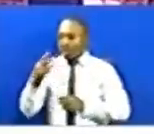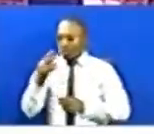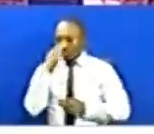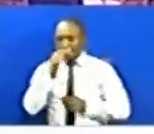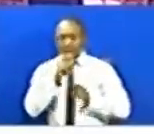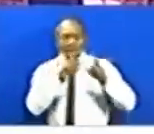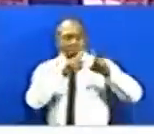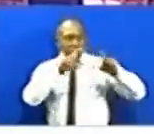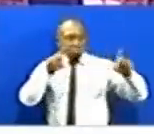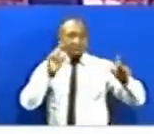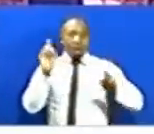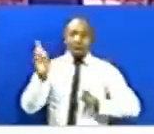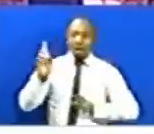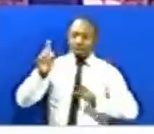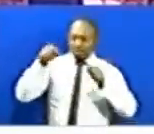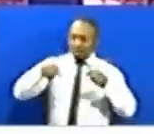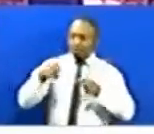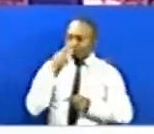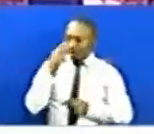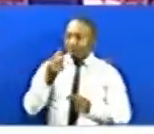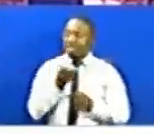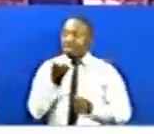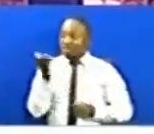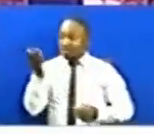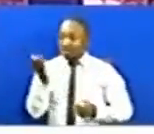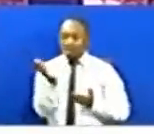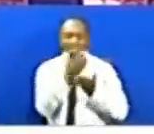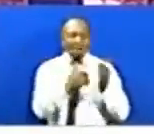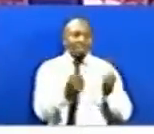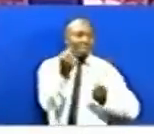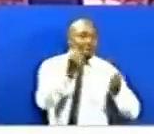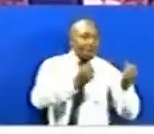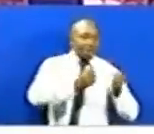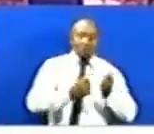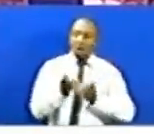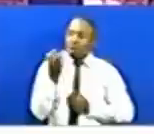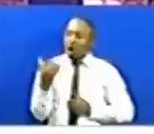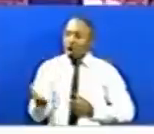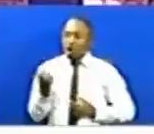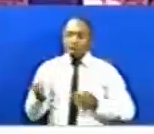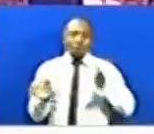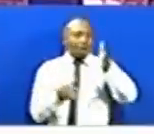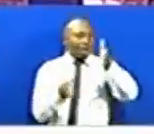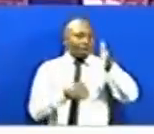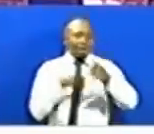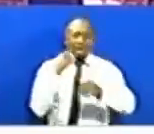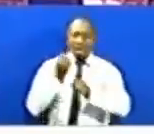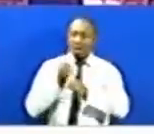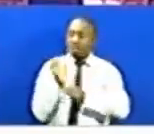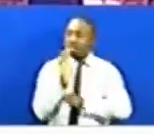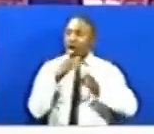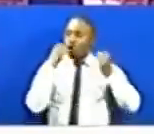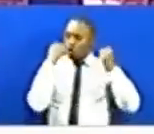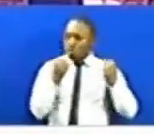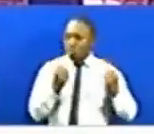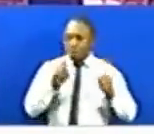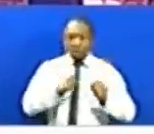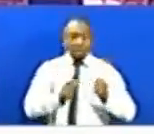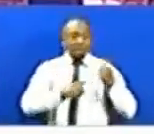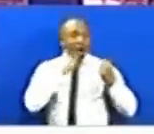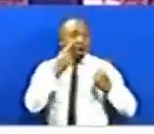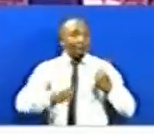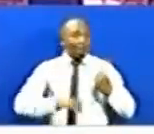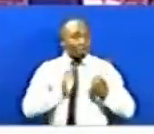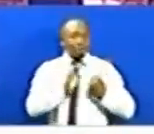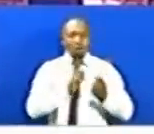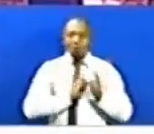tuliangazia rangi na leo tunaangazia tena simulizi hii. Baadhi ya madereva na makondakta wa daladala wamesema licha ya umuhimu wa kazi yao, lakini bado